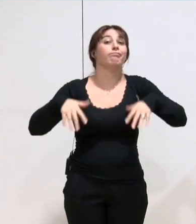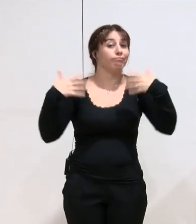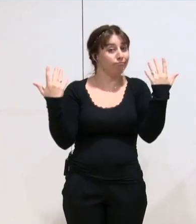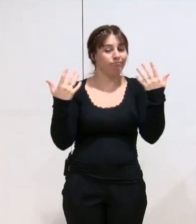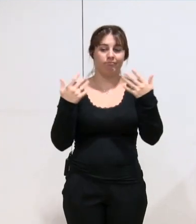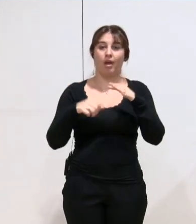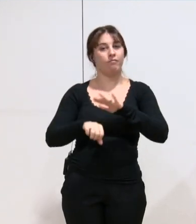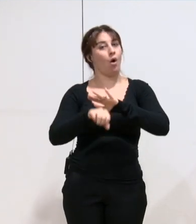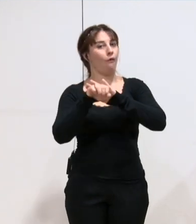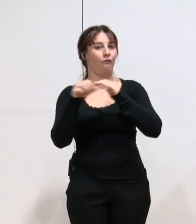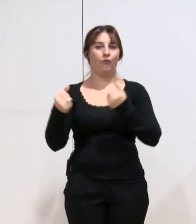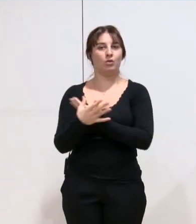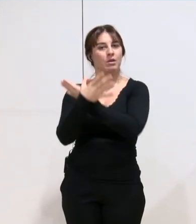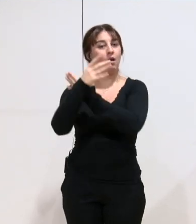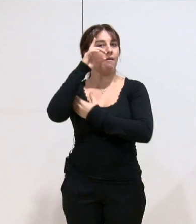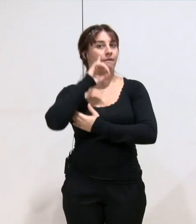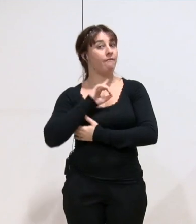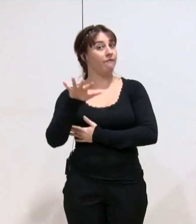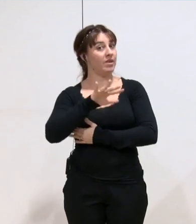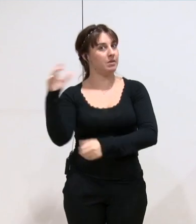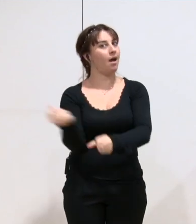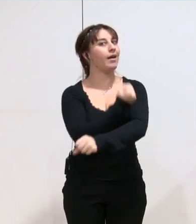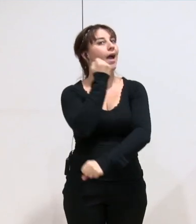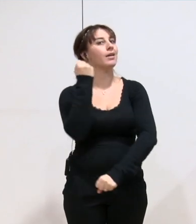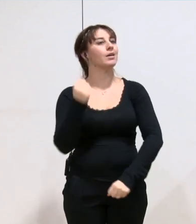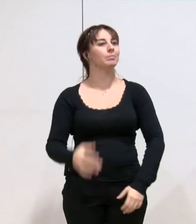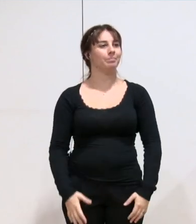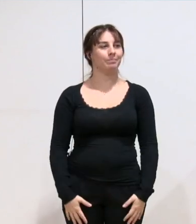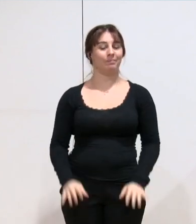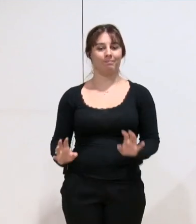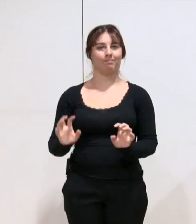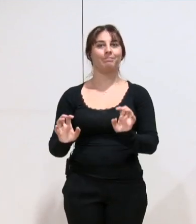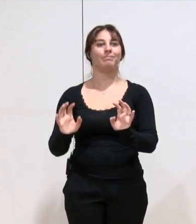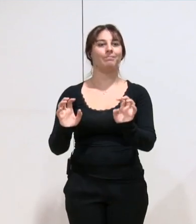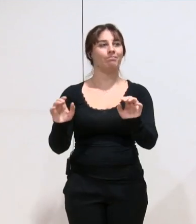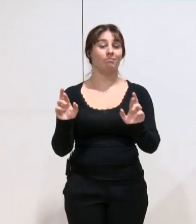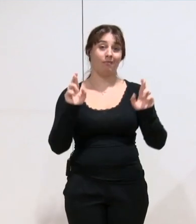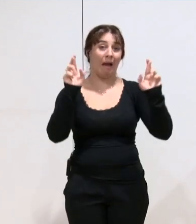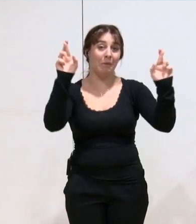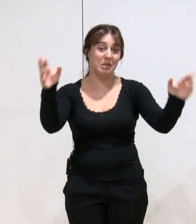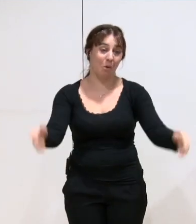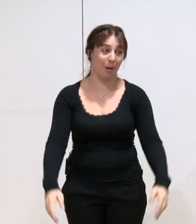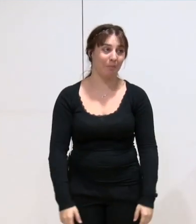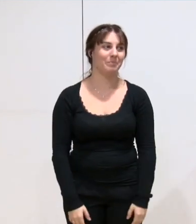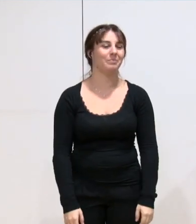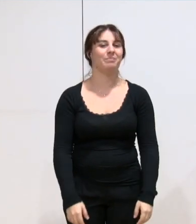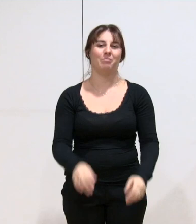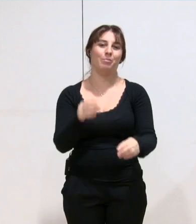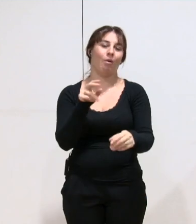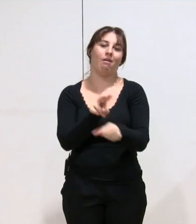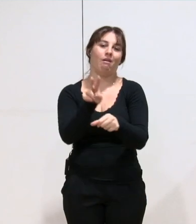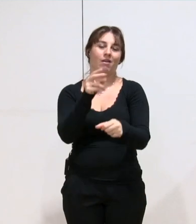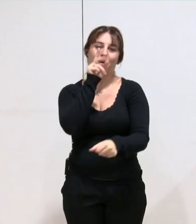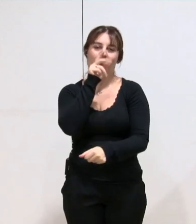foot métropolitain féminin a gagné. Donc, oui, il y a un espoir. Mais au-delà de ça, blague à